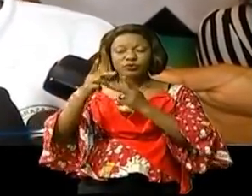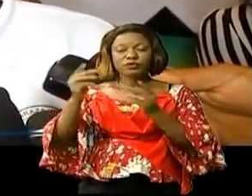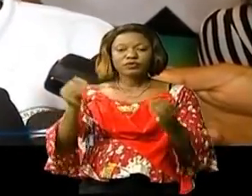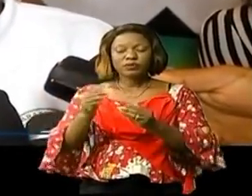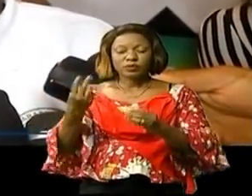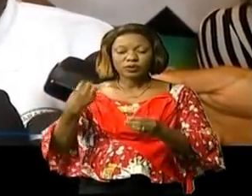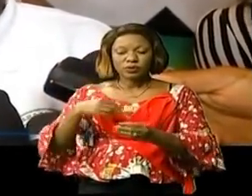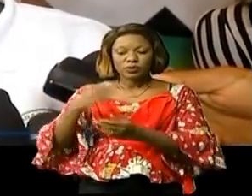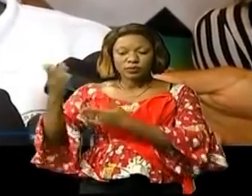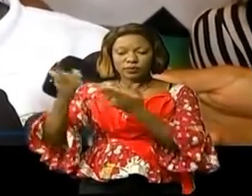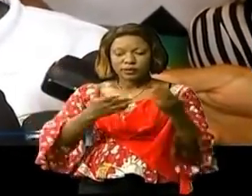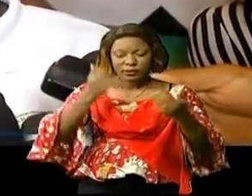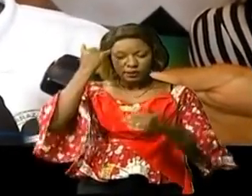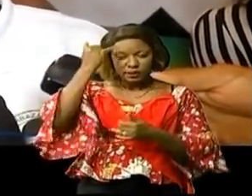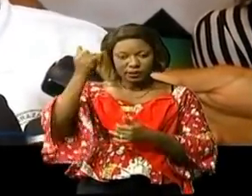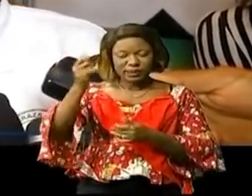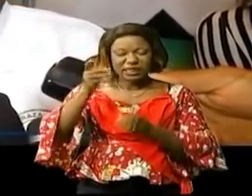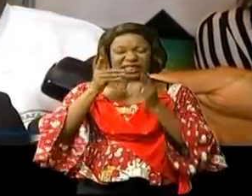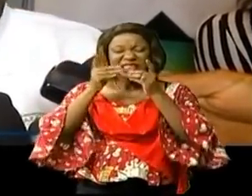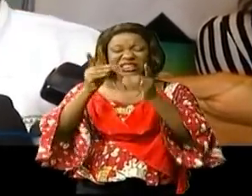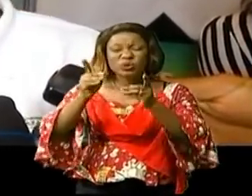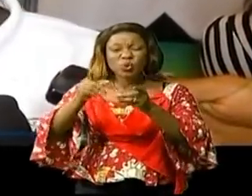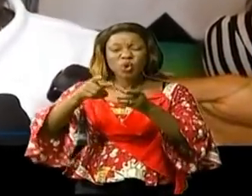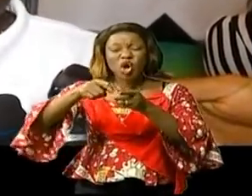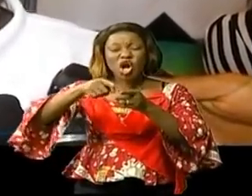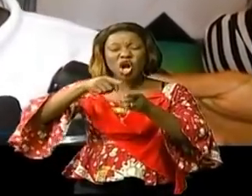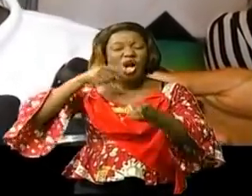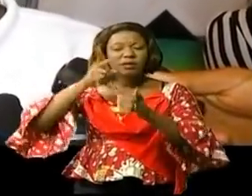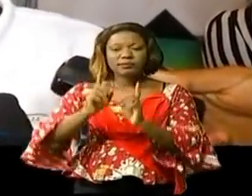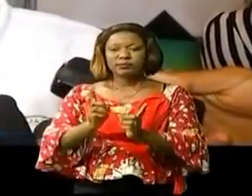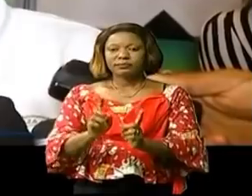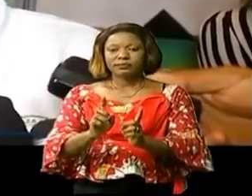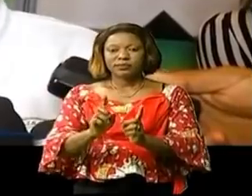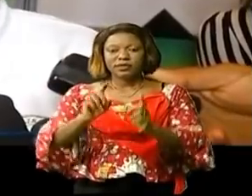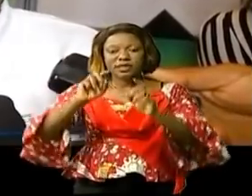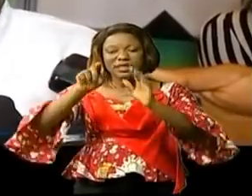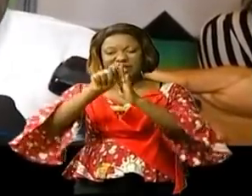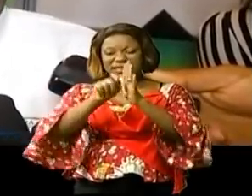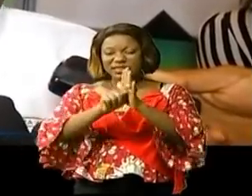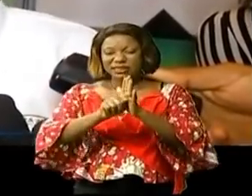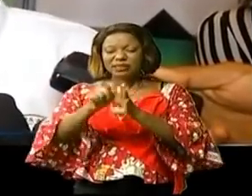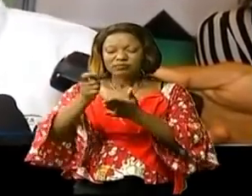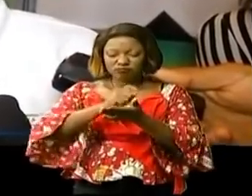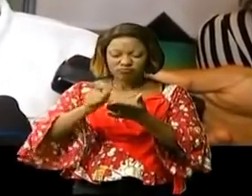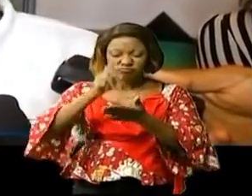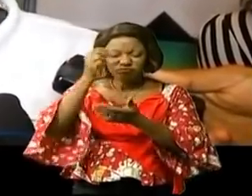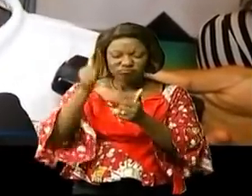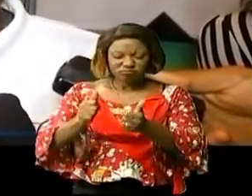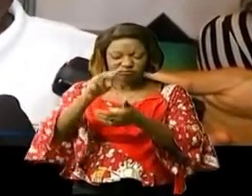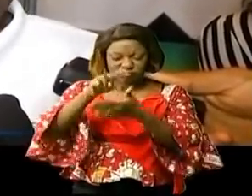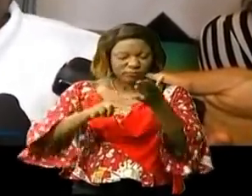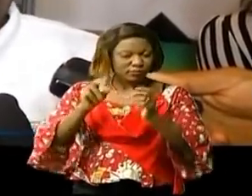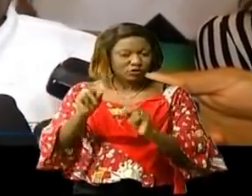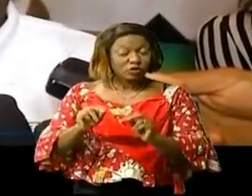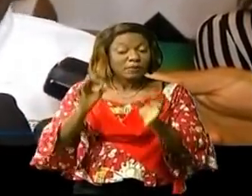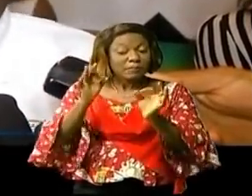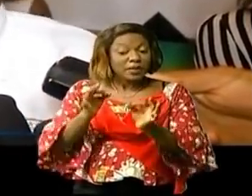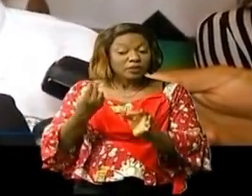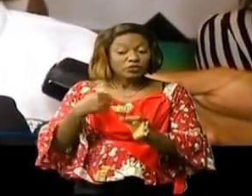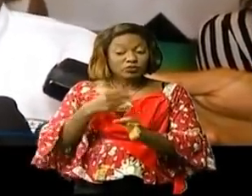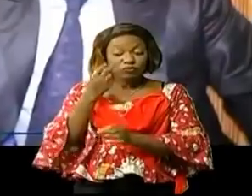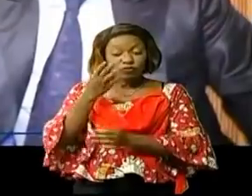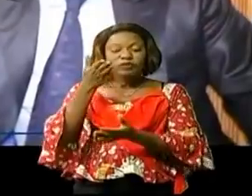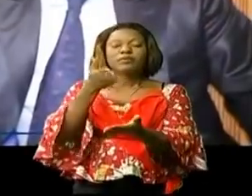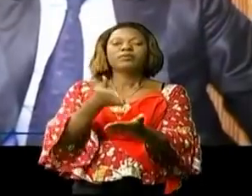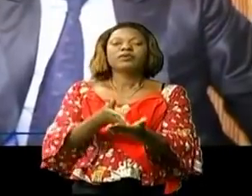sera plus des longs discours, ça ne sera plus des textes, des beaux à écrire et lire. Nous voulons toucher réellement la